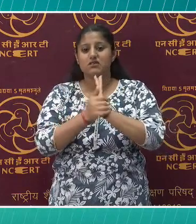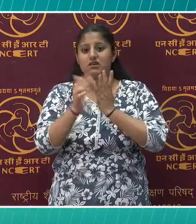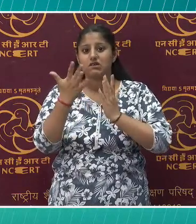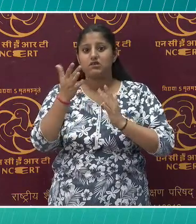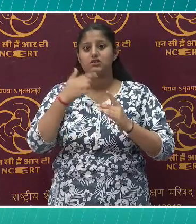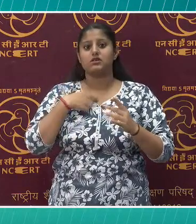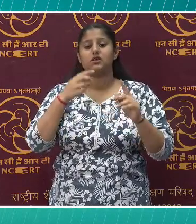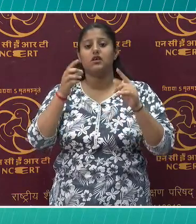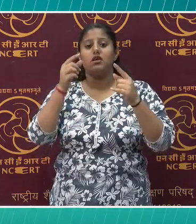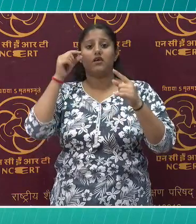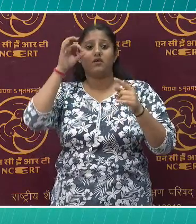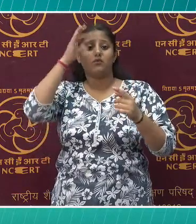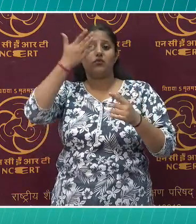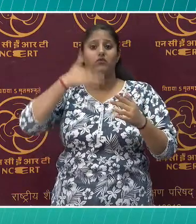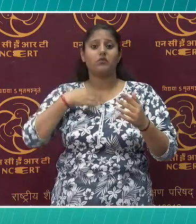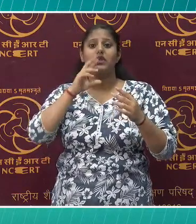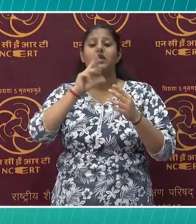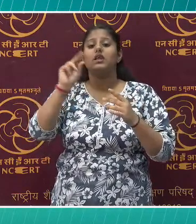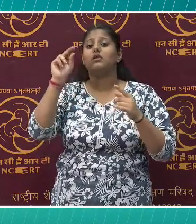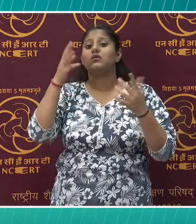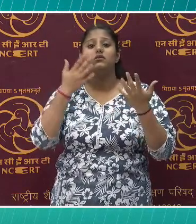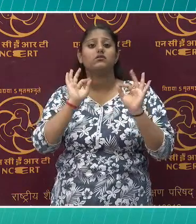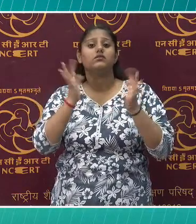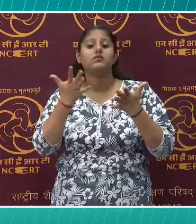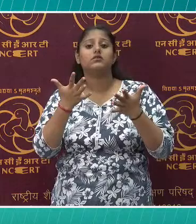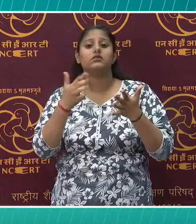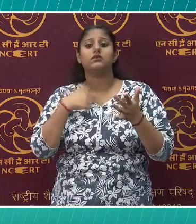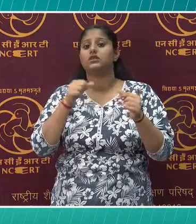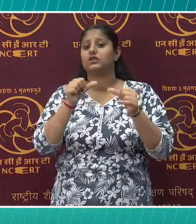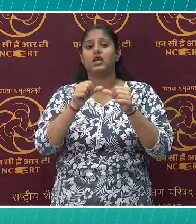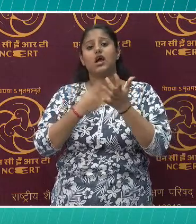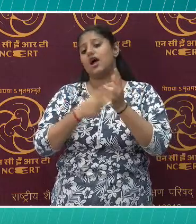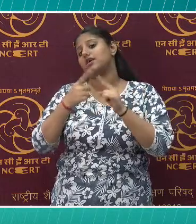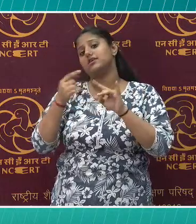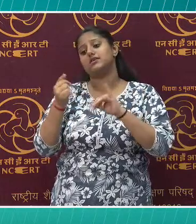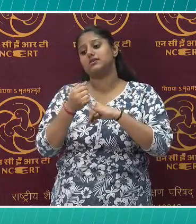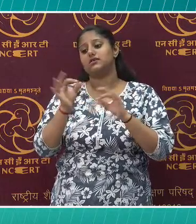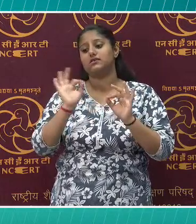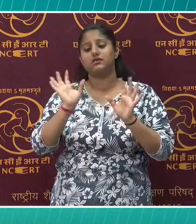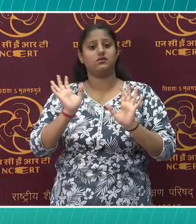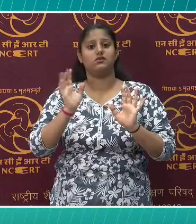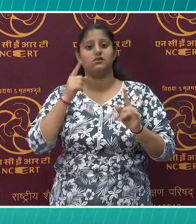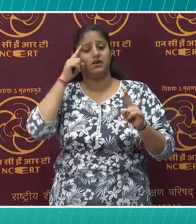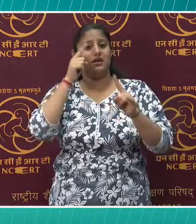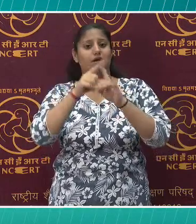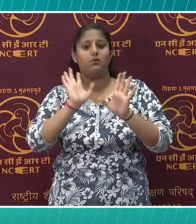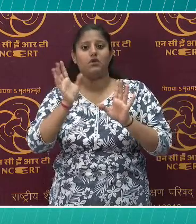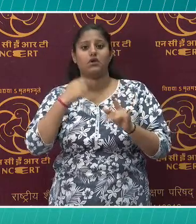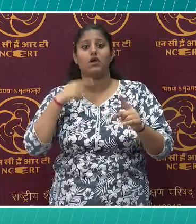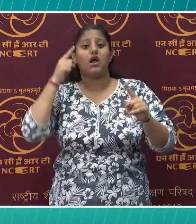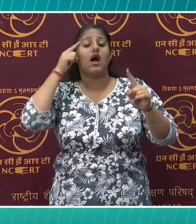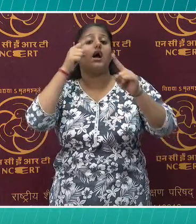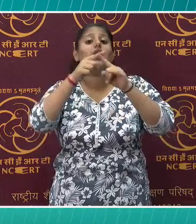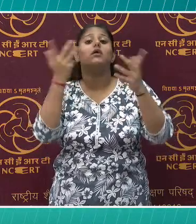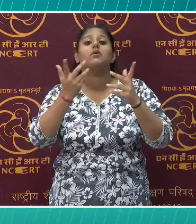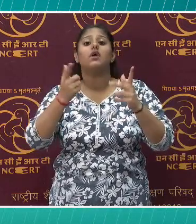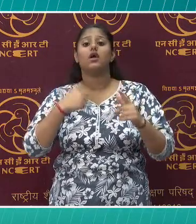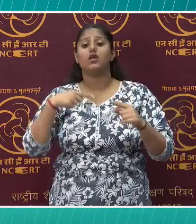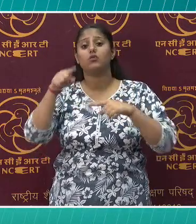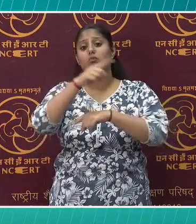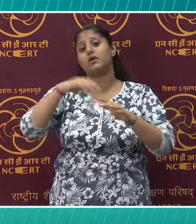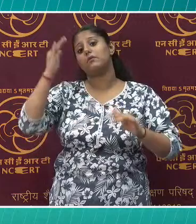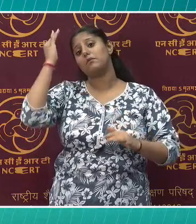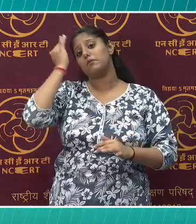डायलॉग्स नहीं अच्छा बोल रहे हैं, that is not the purpose of arts education. The purpose of arts education is to let you